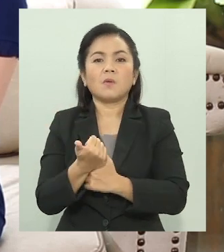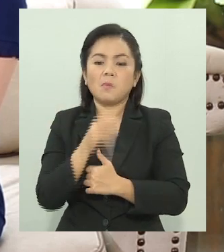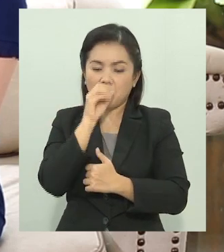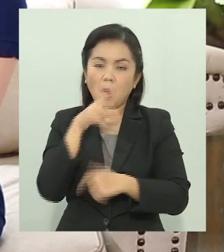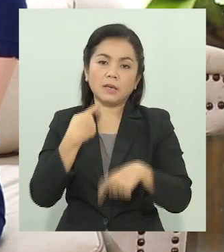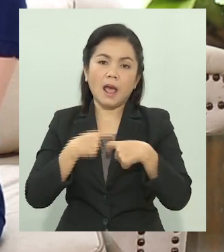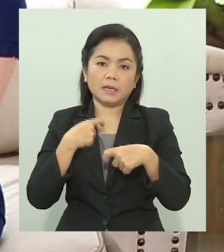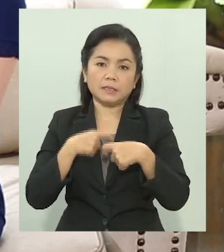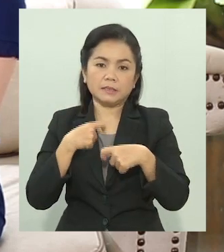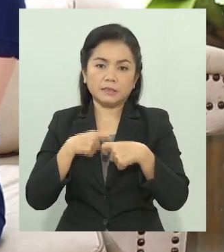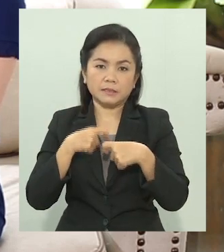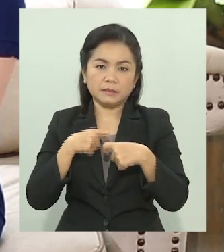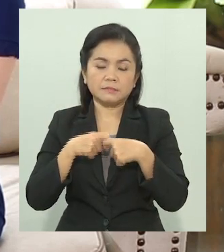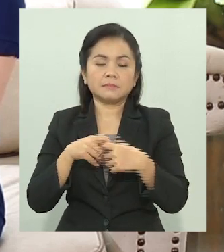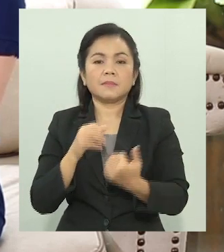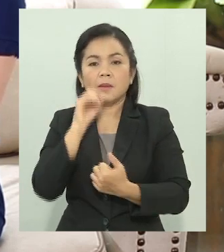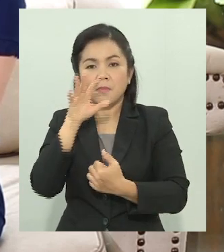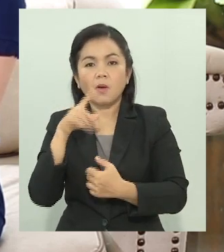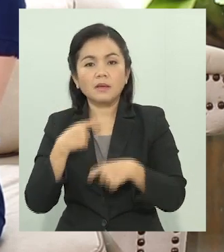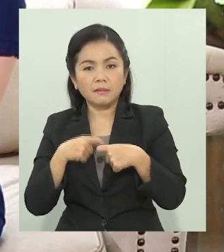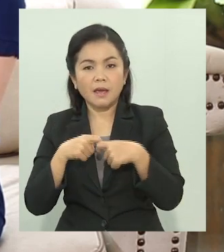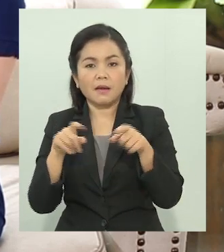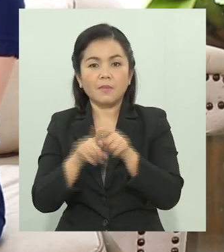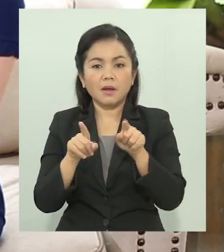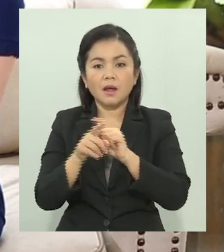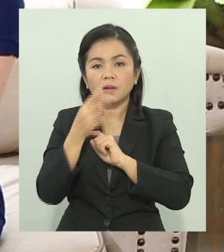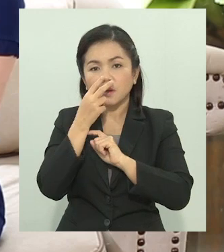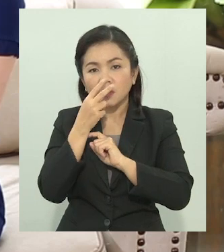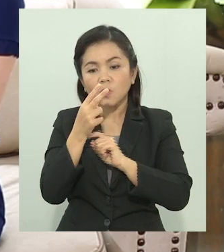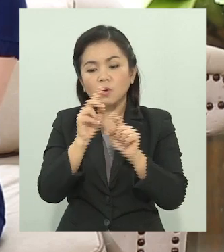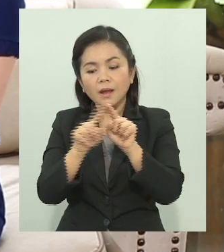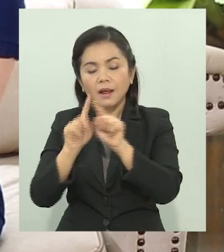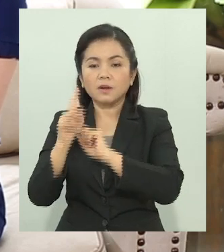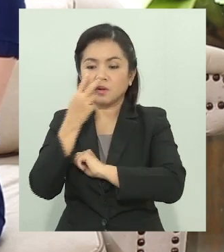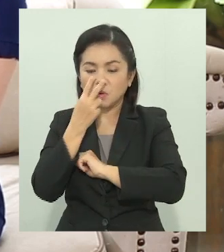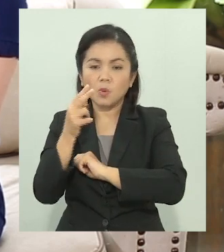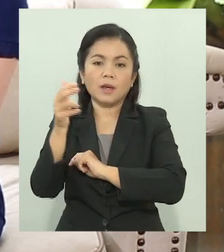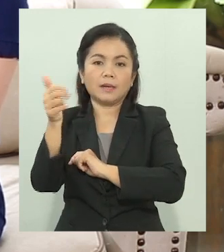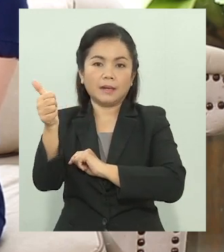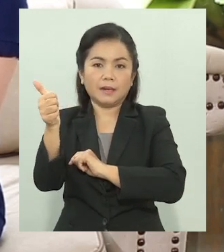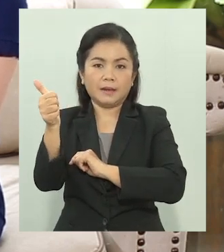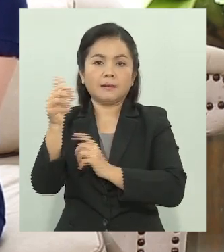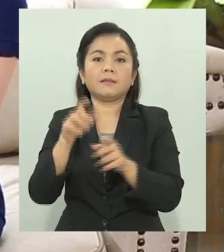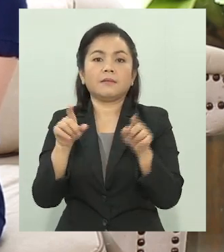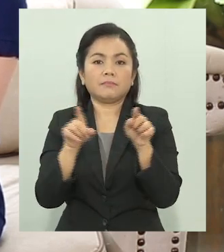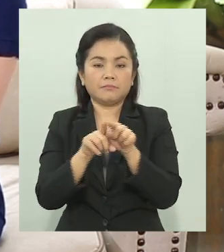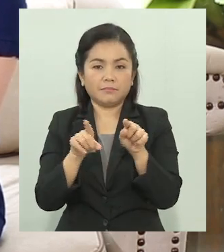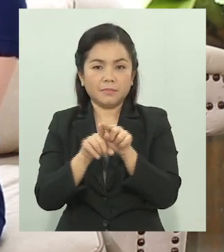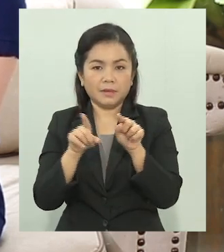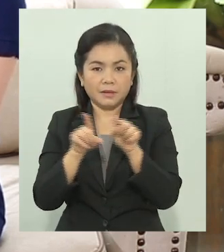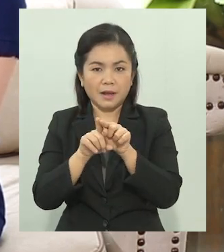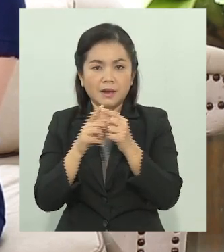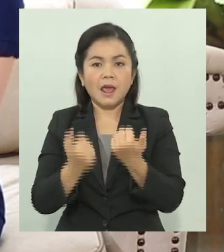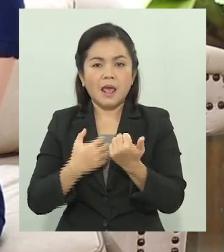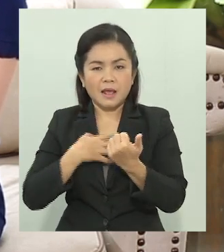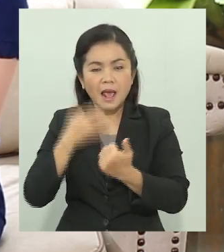ะข้ามเนี่ยเราก็โอเคเราจะไปข้ามทางม้าลายนะเราจะมองซ้ายมองขวาสัก4รอบอะไรเงี้ยครับเราก็มีแนวโน้มที่จะไปถึงอีกฝั่